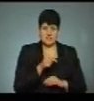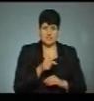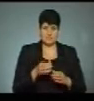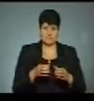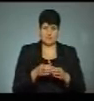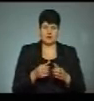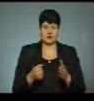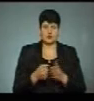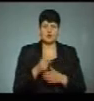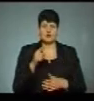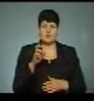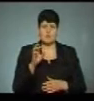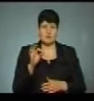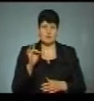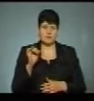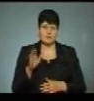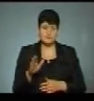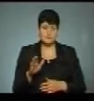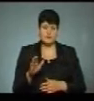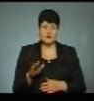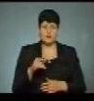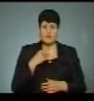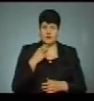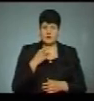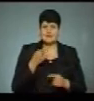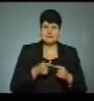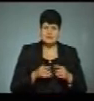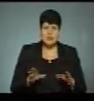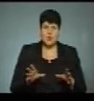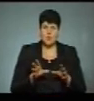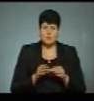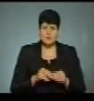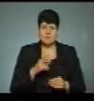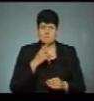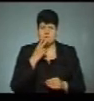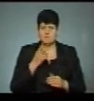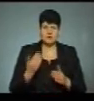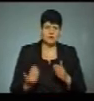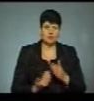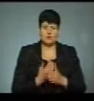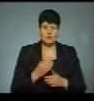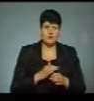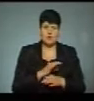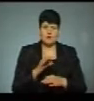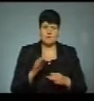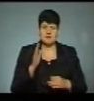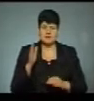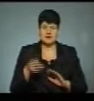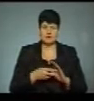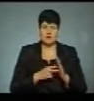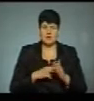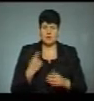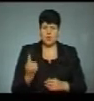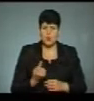повідомив голова Млиновецької громади Василь Пихальський. За його словами, таке об'єднання передбачене у новому проєкті перспективного плану